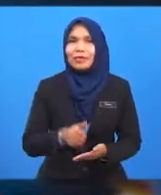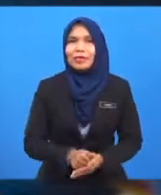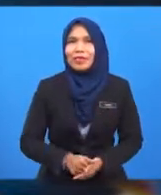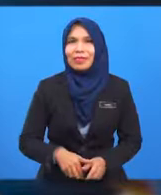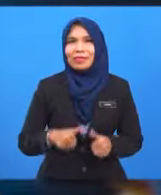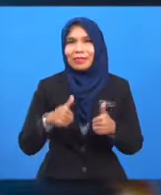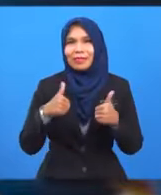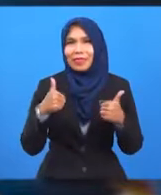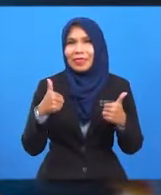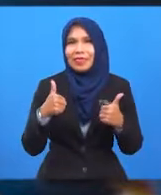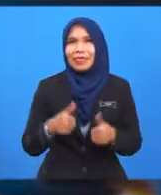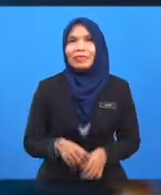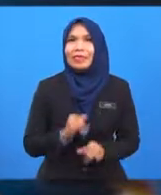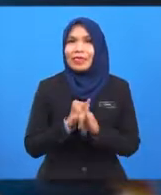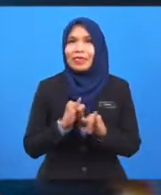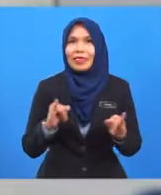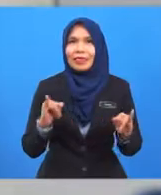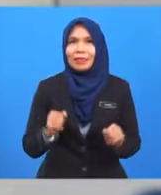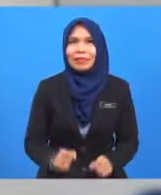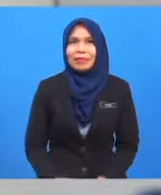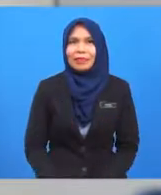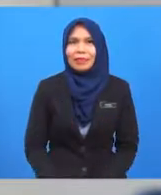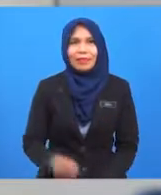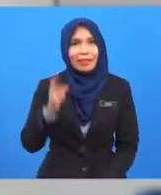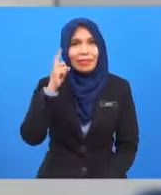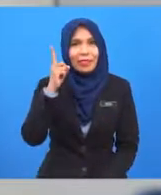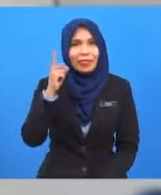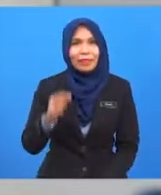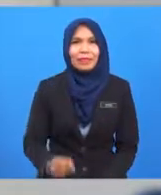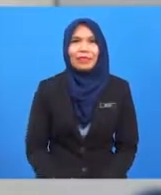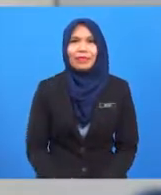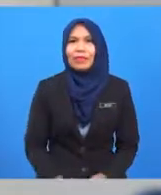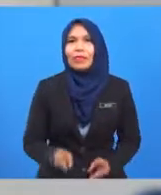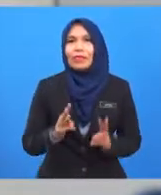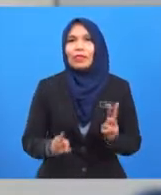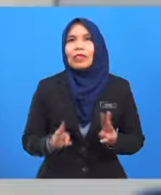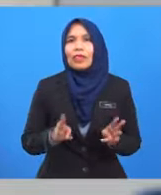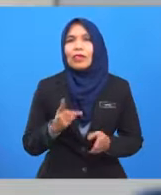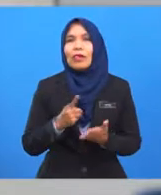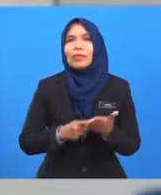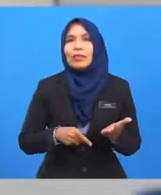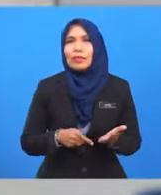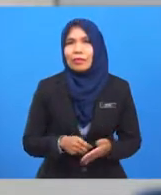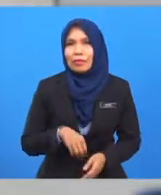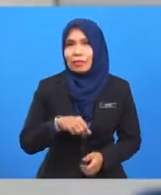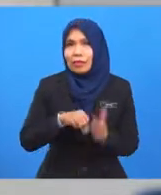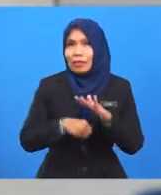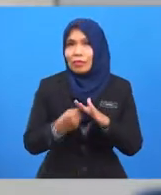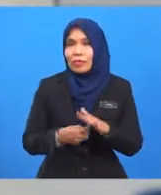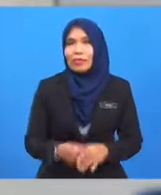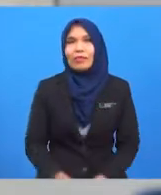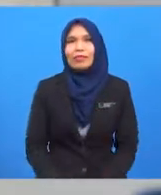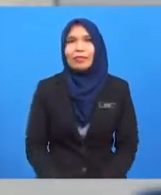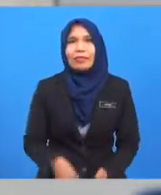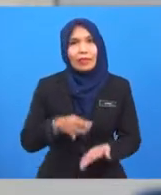dalam keadaan sihat sejahtera. Ingatlah, walau apa pun situasi kita,